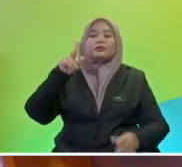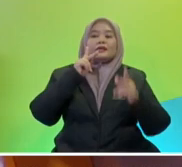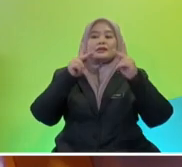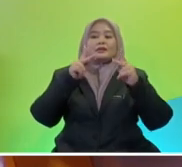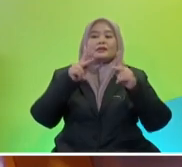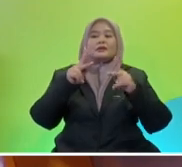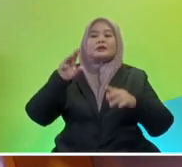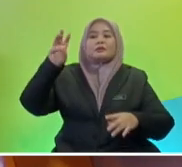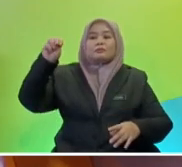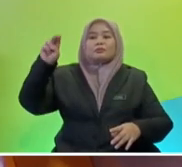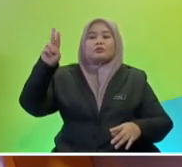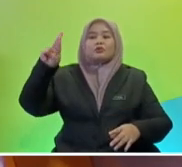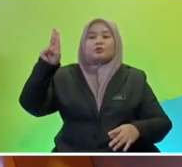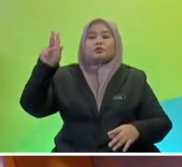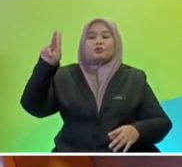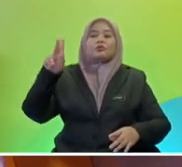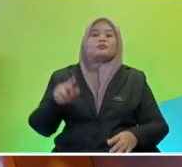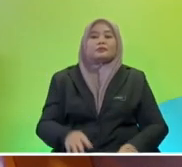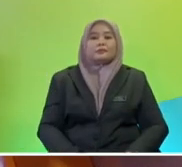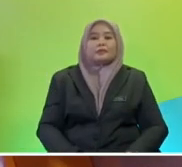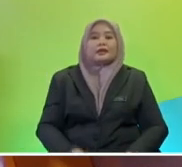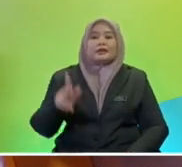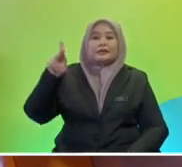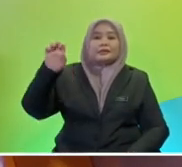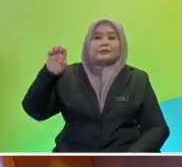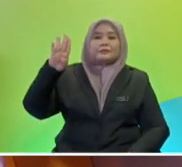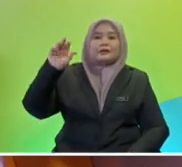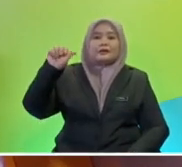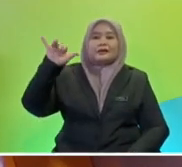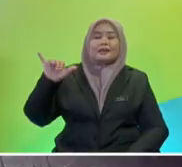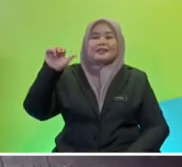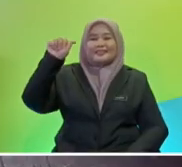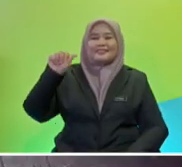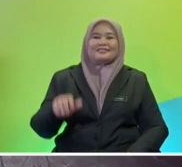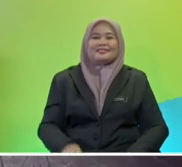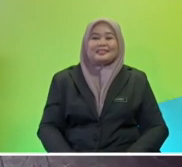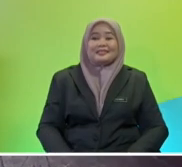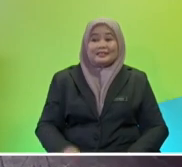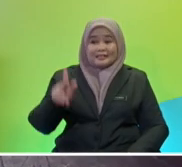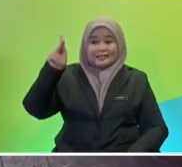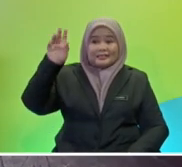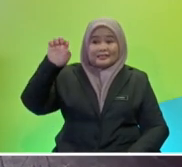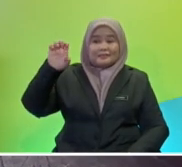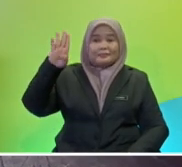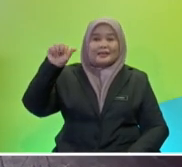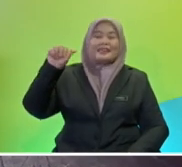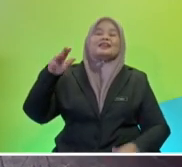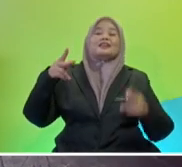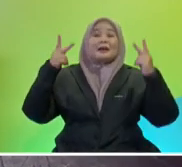muruku Oke kemudian kebaya kebayanya cempakayan